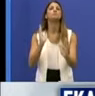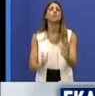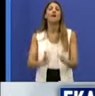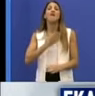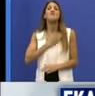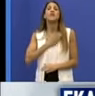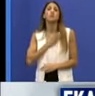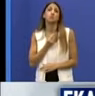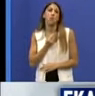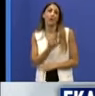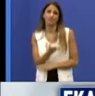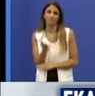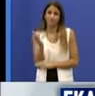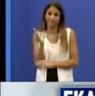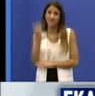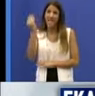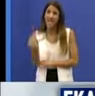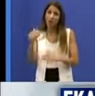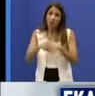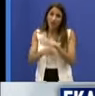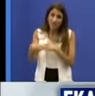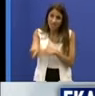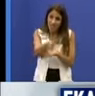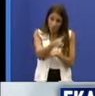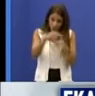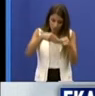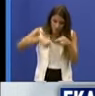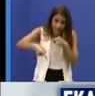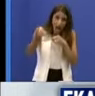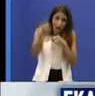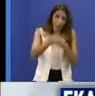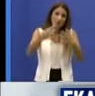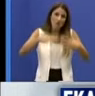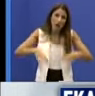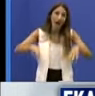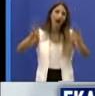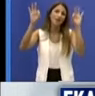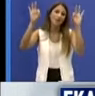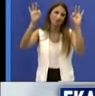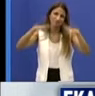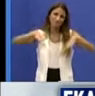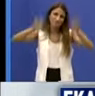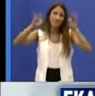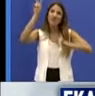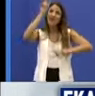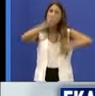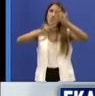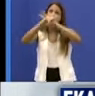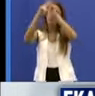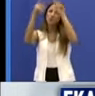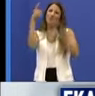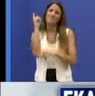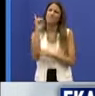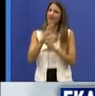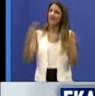Σας ευχαριστώ από την καρδιά μου. Καλό βράδυ και από αύριο ο ουρανός θα είναι πιο γαλανός